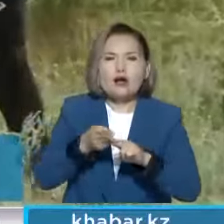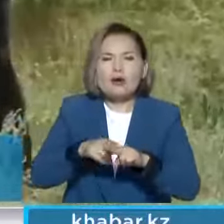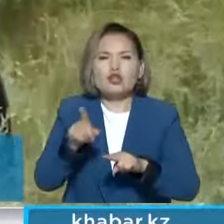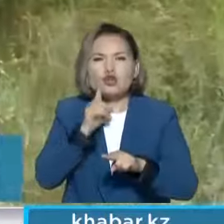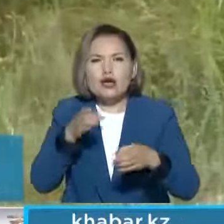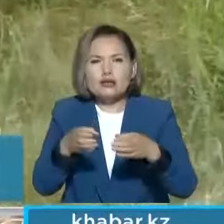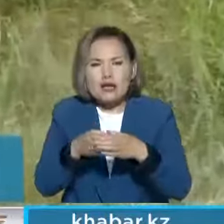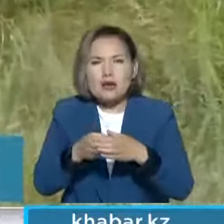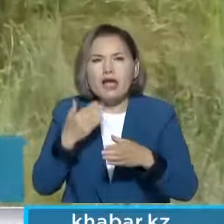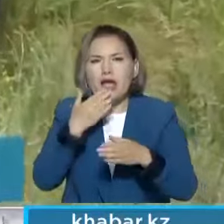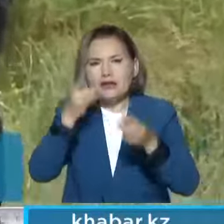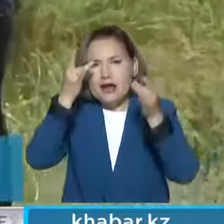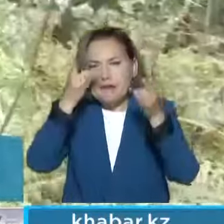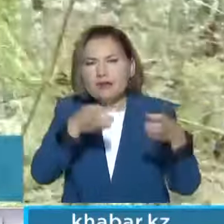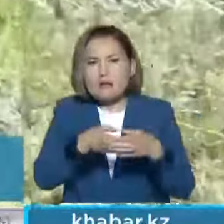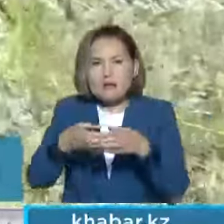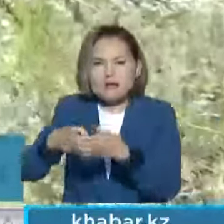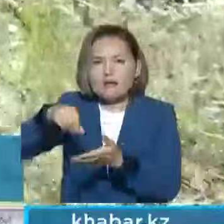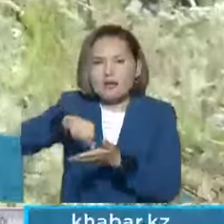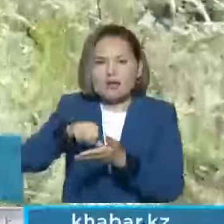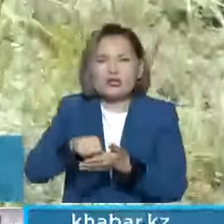жайдарманшылар және этномәдени бірлестік өкілдері бар.